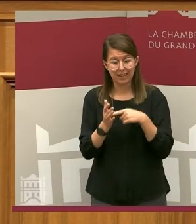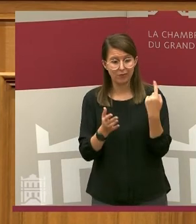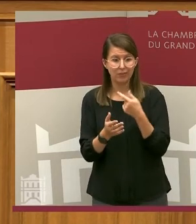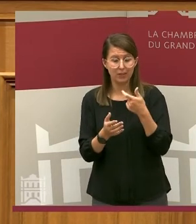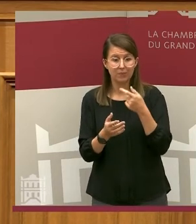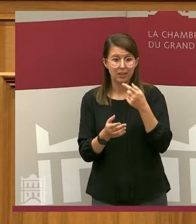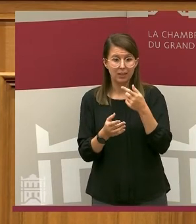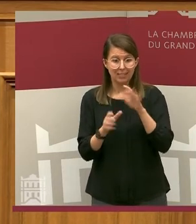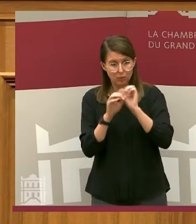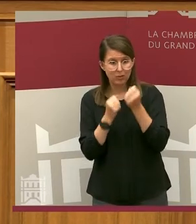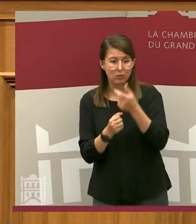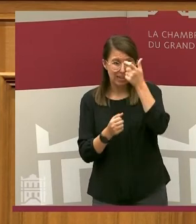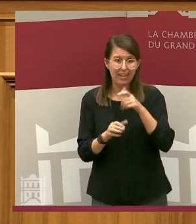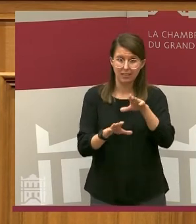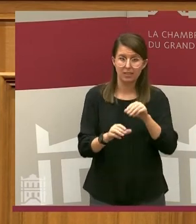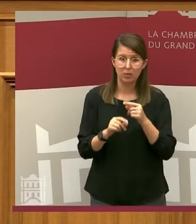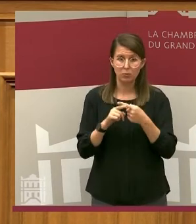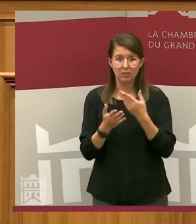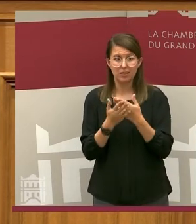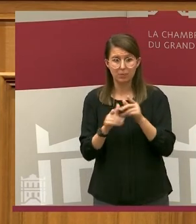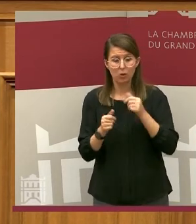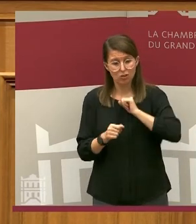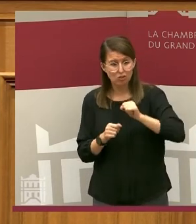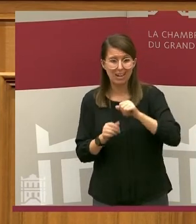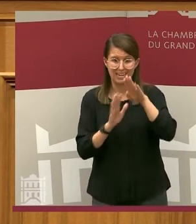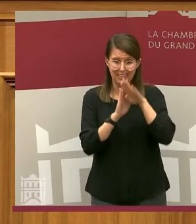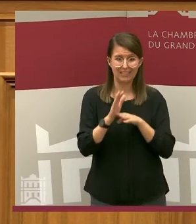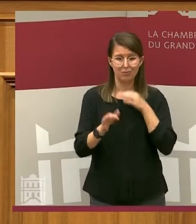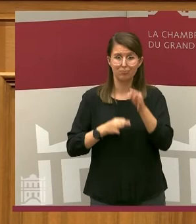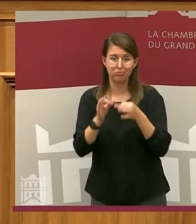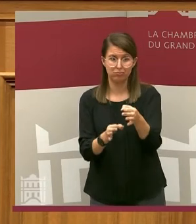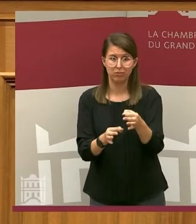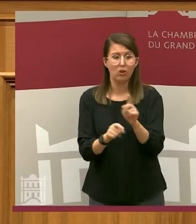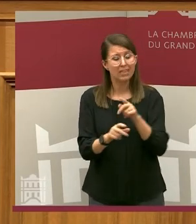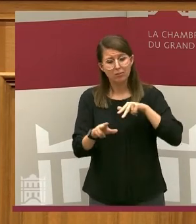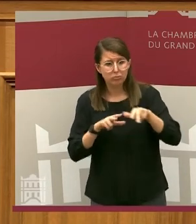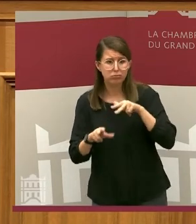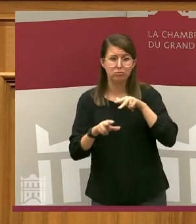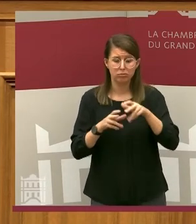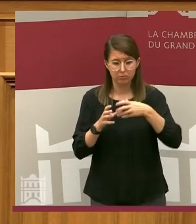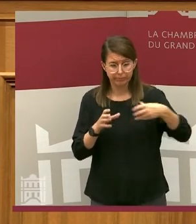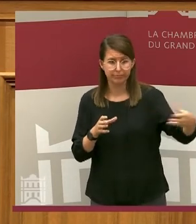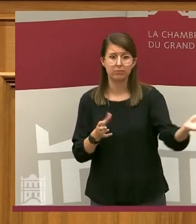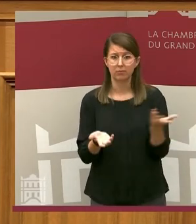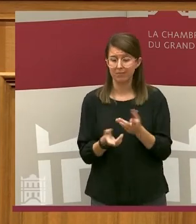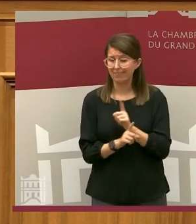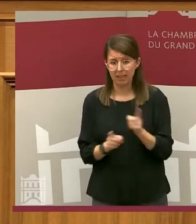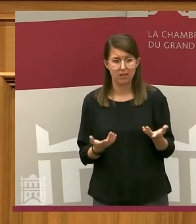Projekt schnell durch die Legislativprozedur bringen und sie nicht drin an einem Tierrang verschwinden